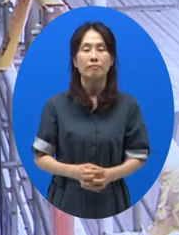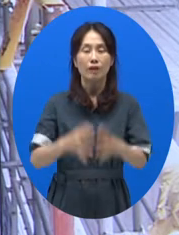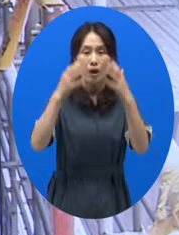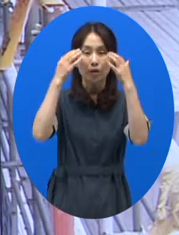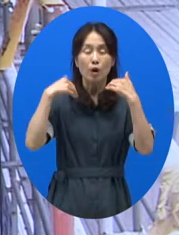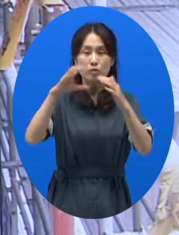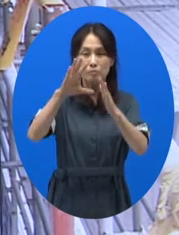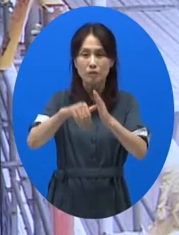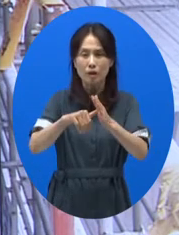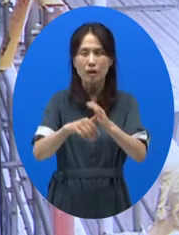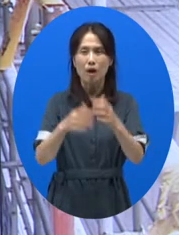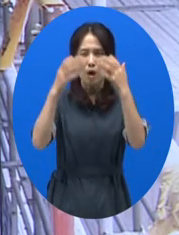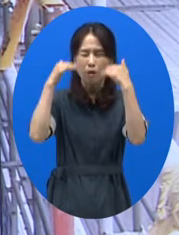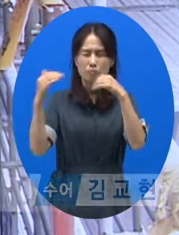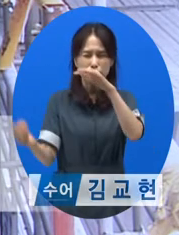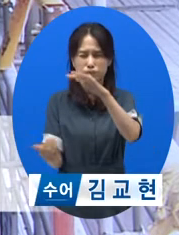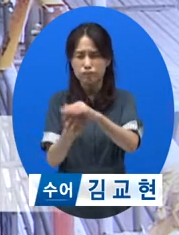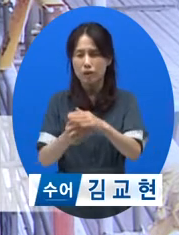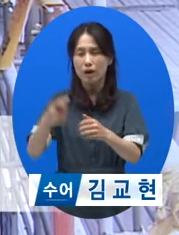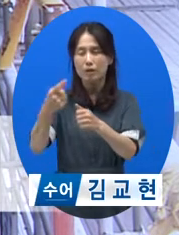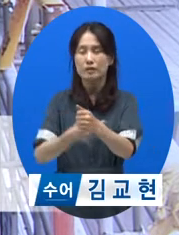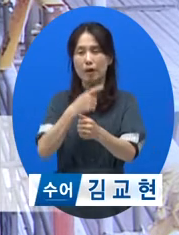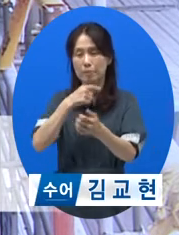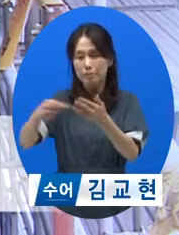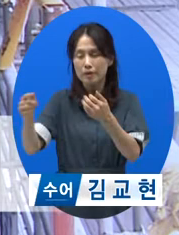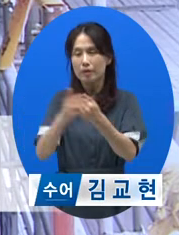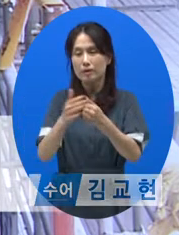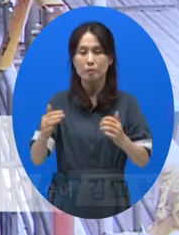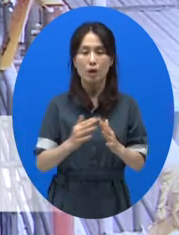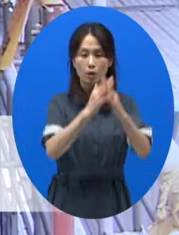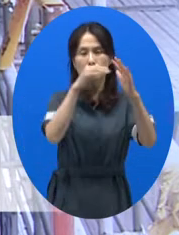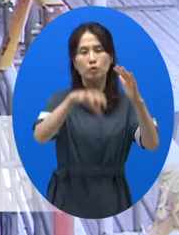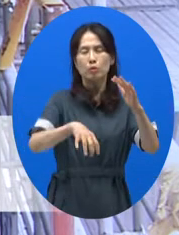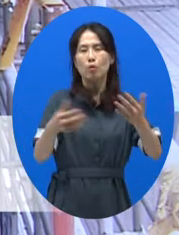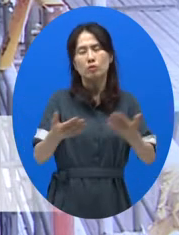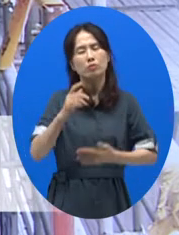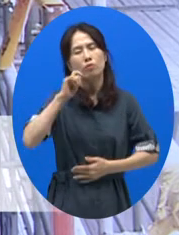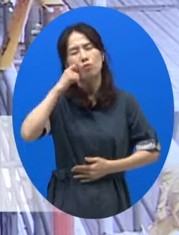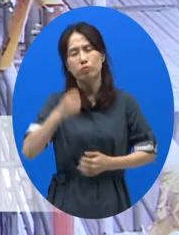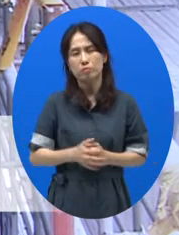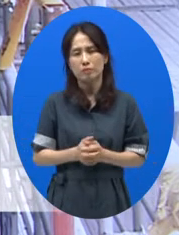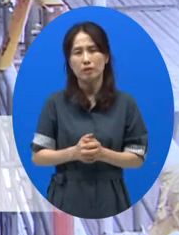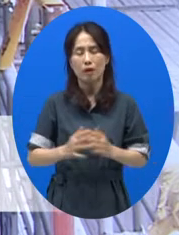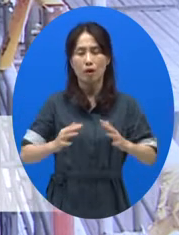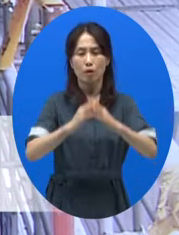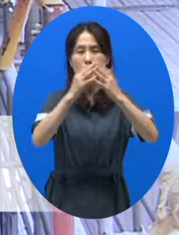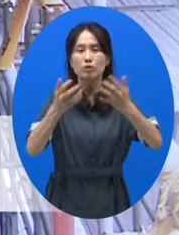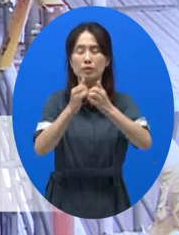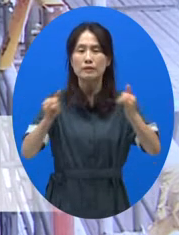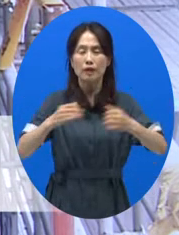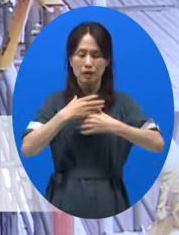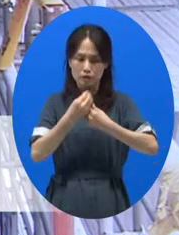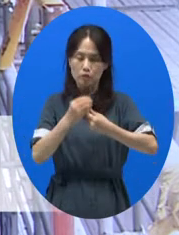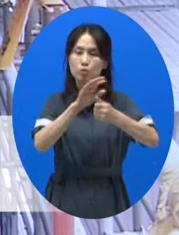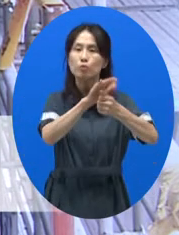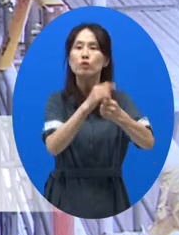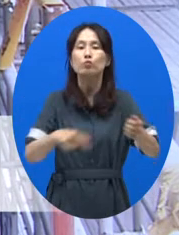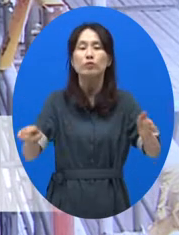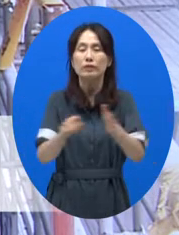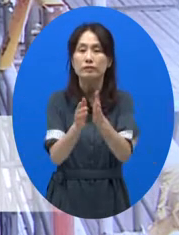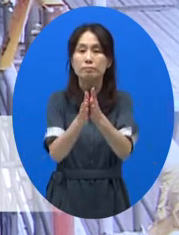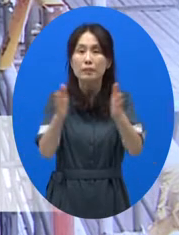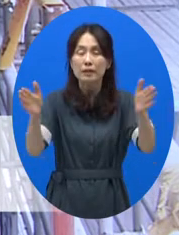여름철이 되면 폭염폭우 등 자연재해로 건설 현장 작업이 어려워지죠. 경기도가 도내 건설 노동자들의 안전을 확보하기 위해